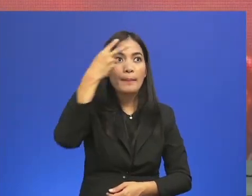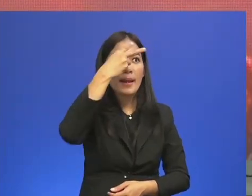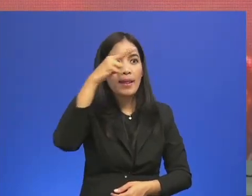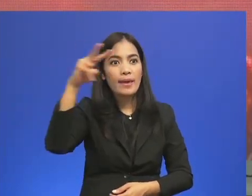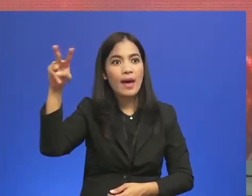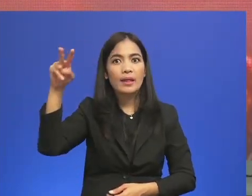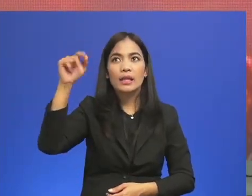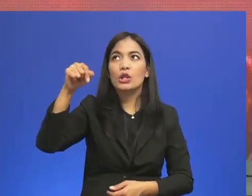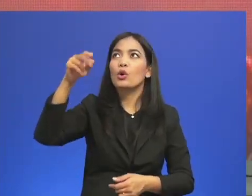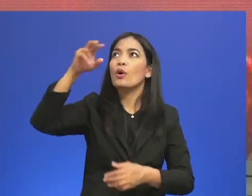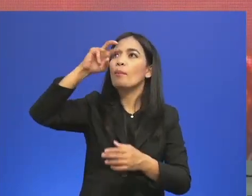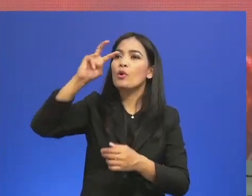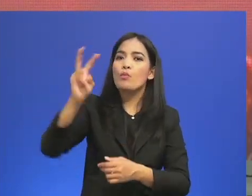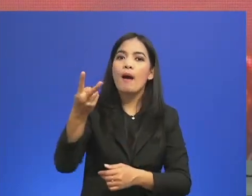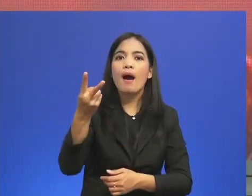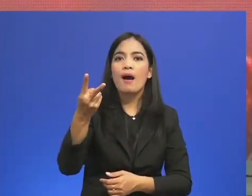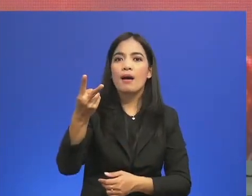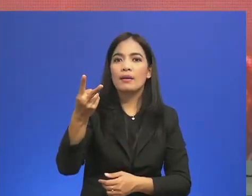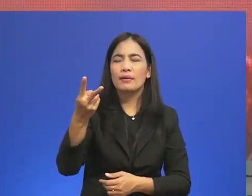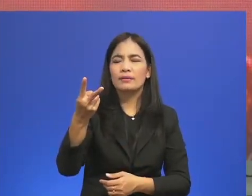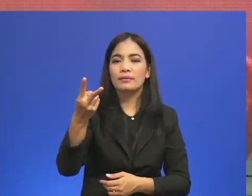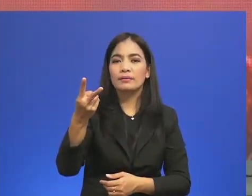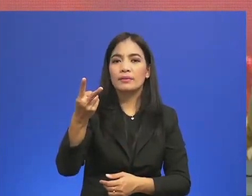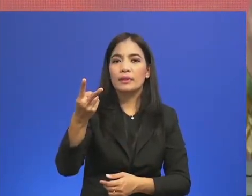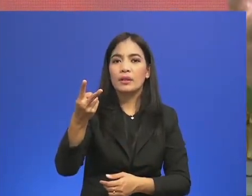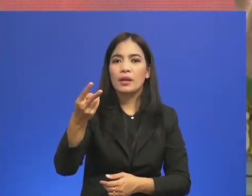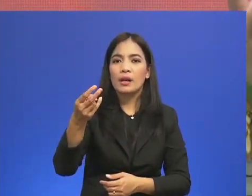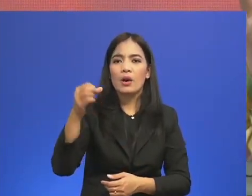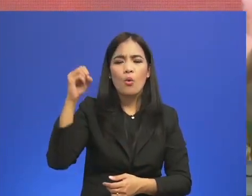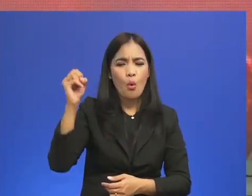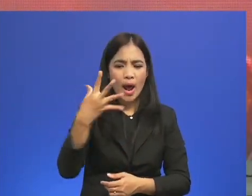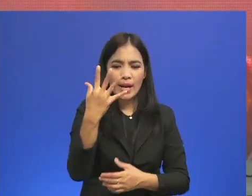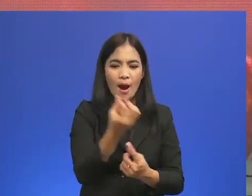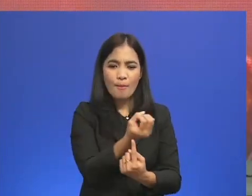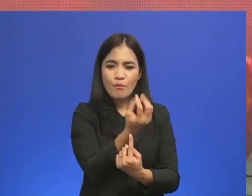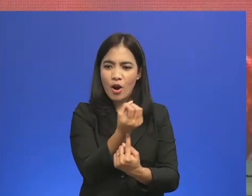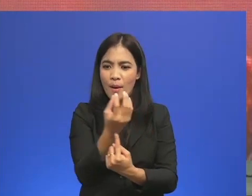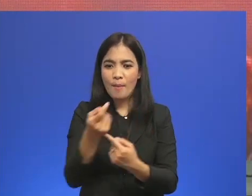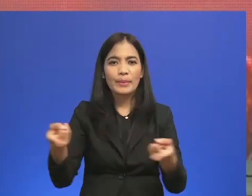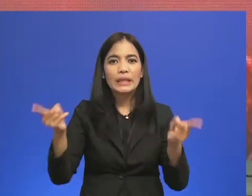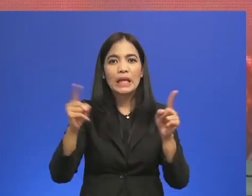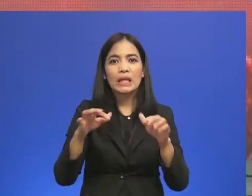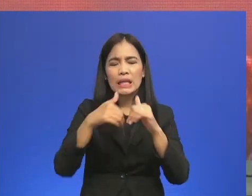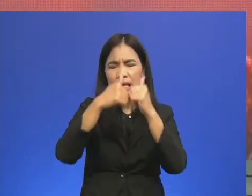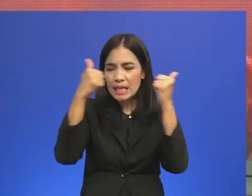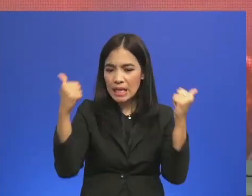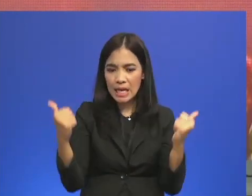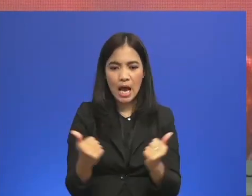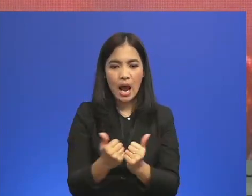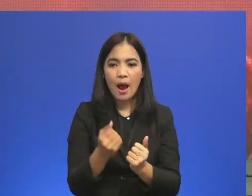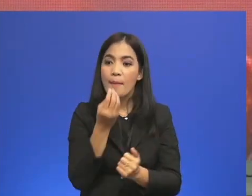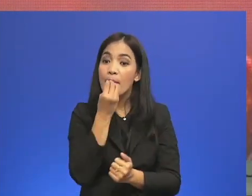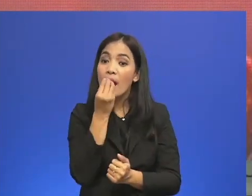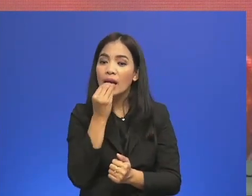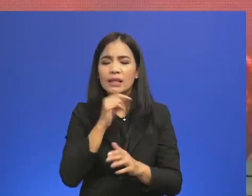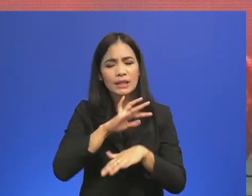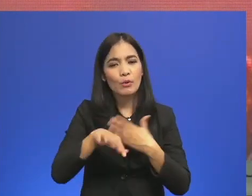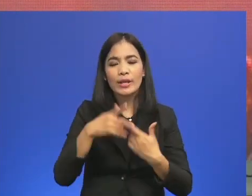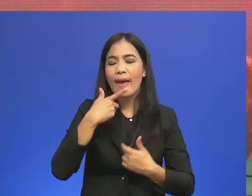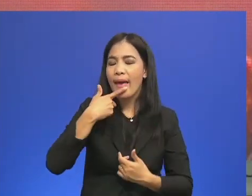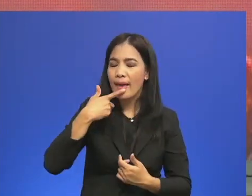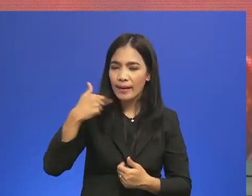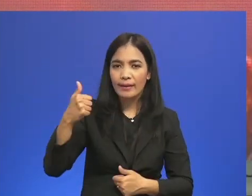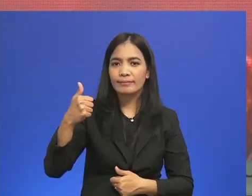atas akan berubah. Warna bunga akan menjadi lebih indah. Makanan apapun jadi